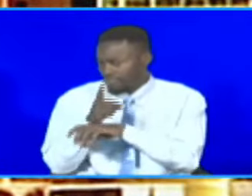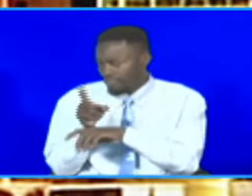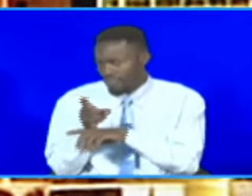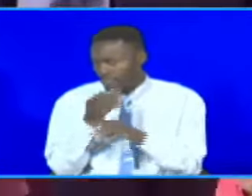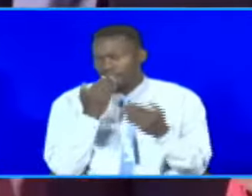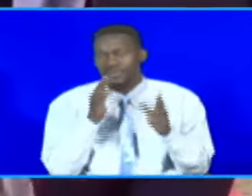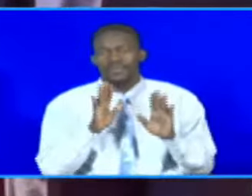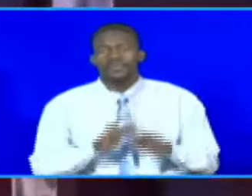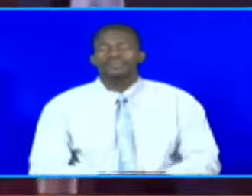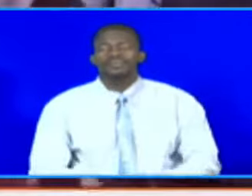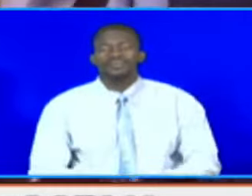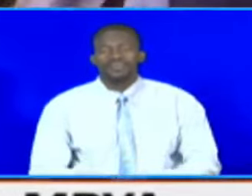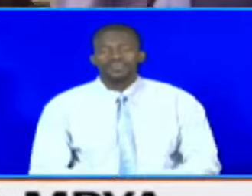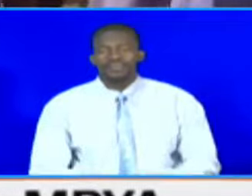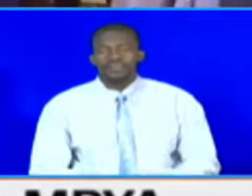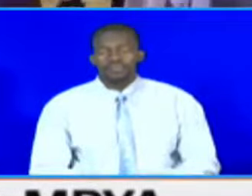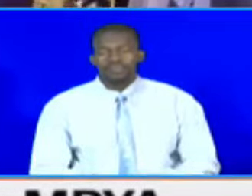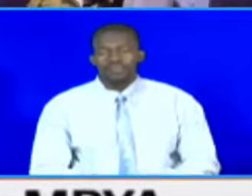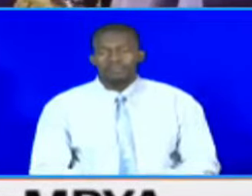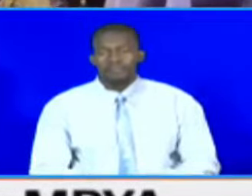zaidi.